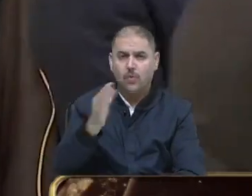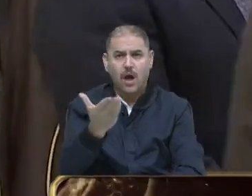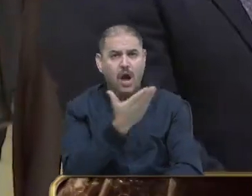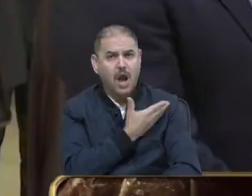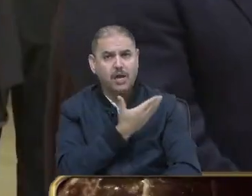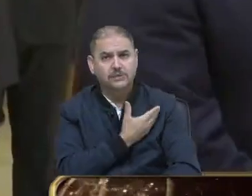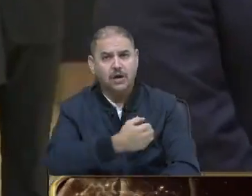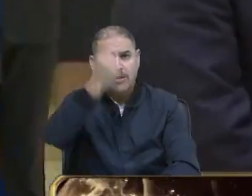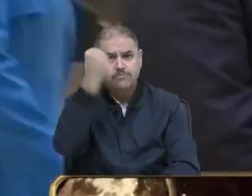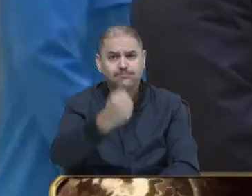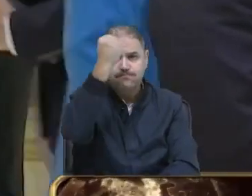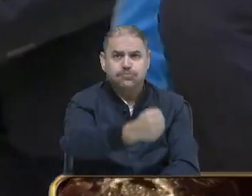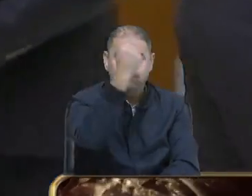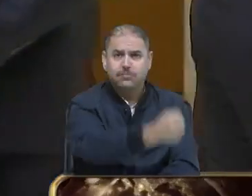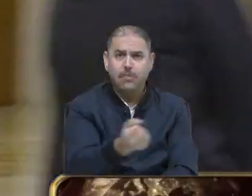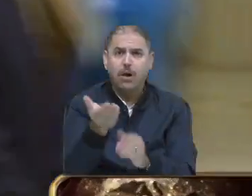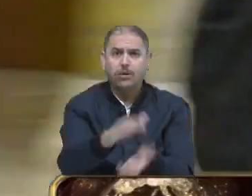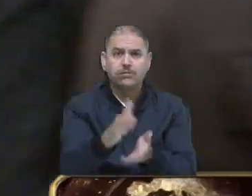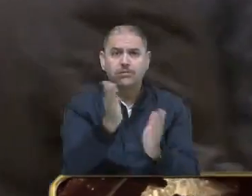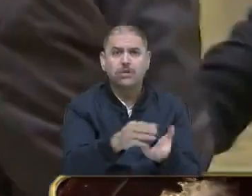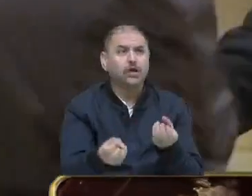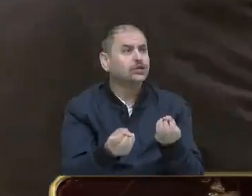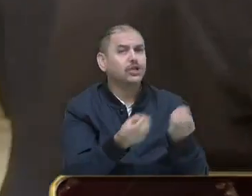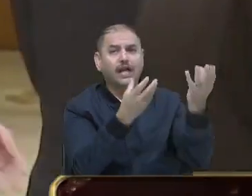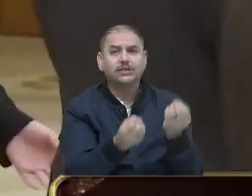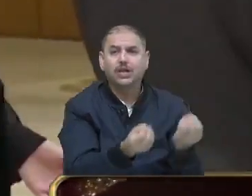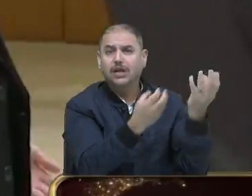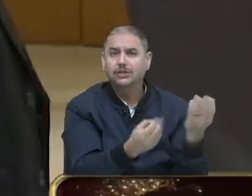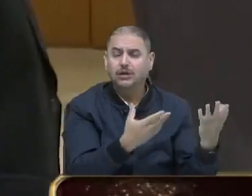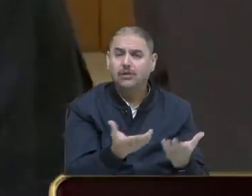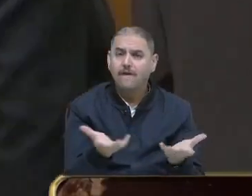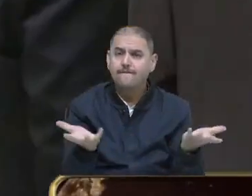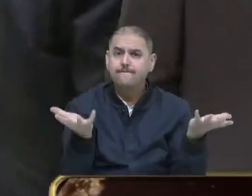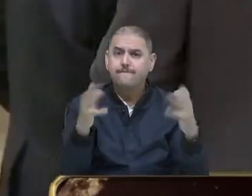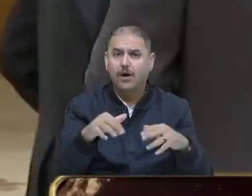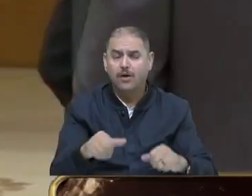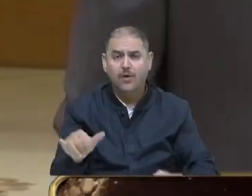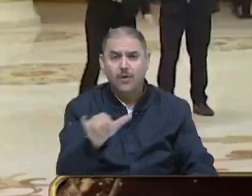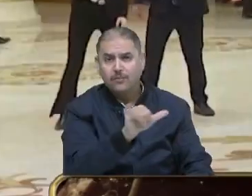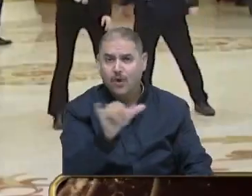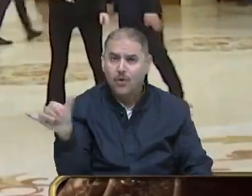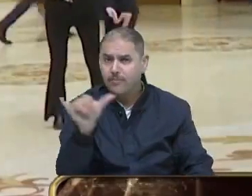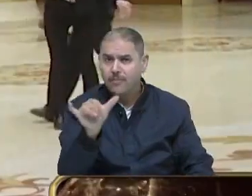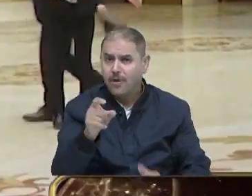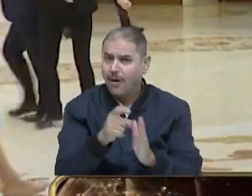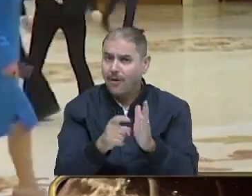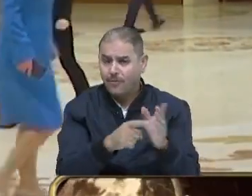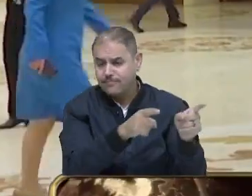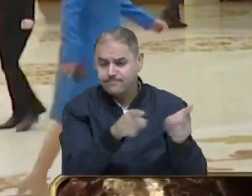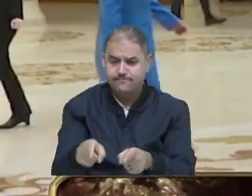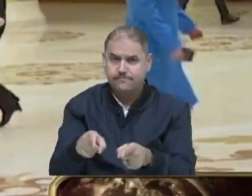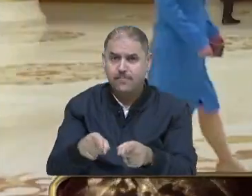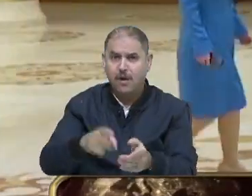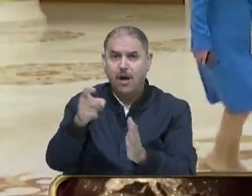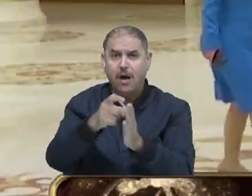عمليه سياسيه جاده وحقيقيه لتحقيق سلام دائم وشامل وفق المرجعيات الدوليه المعتمده واتخاذ